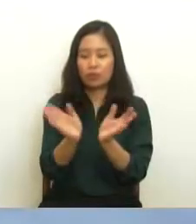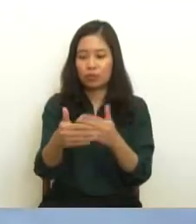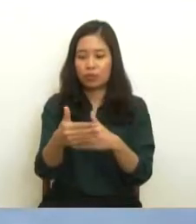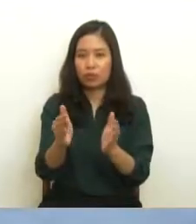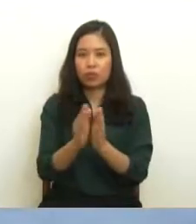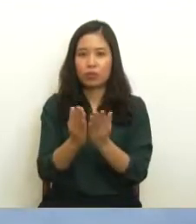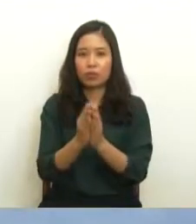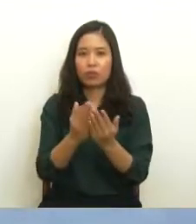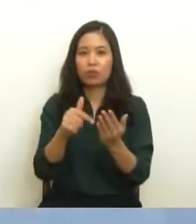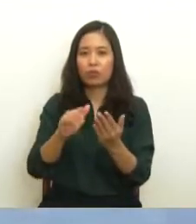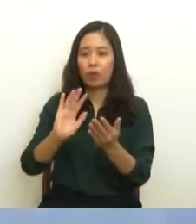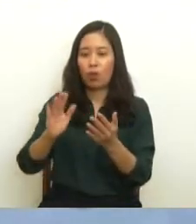์วังสะประทุมค